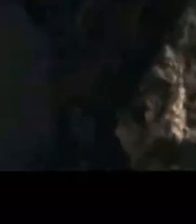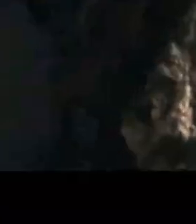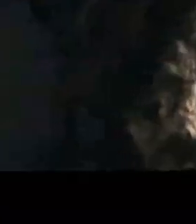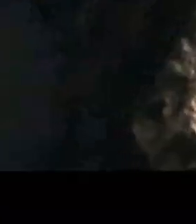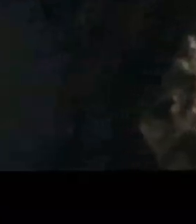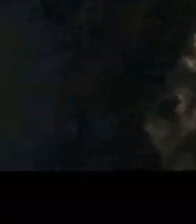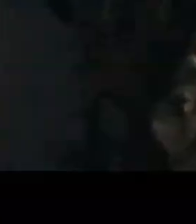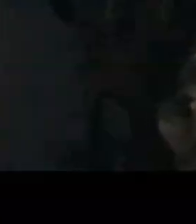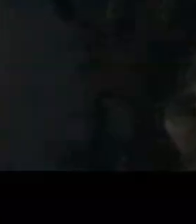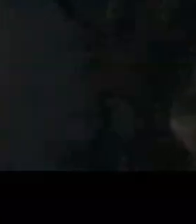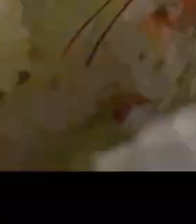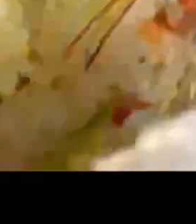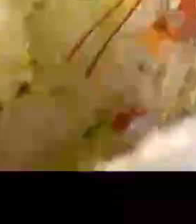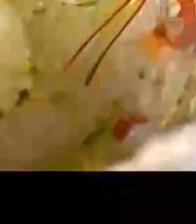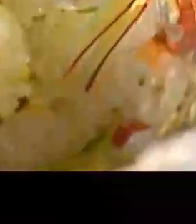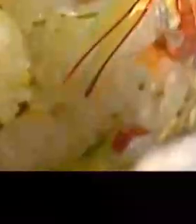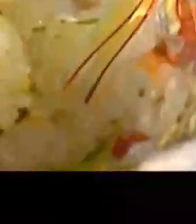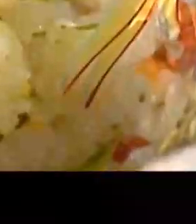그런 기대감이 있어요.